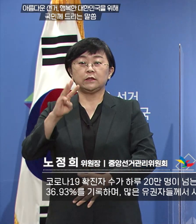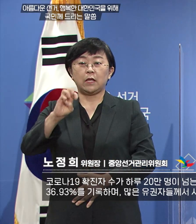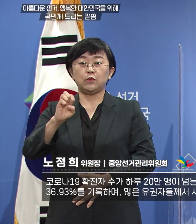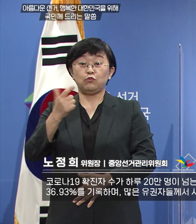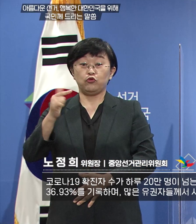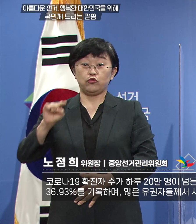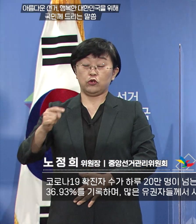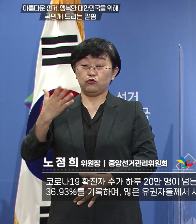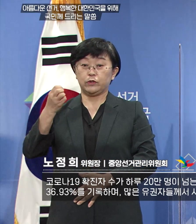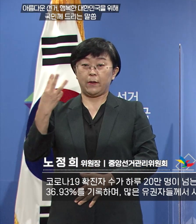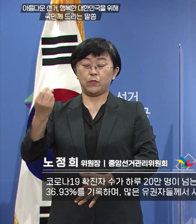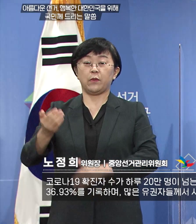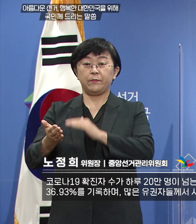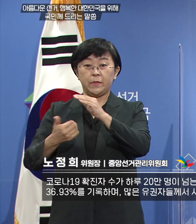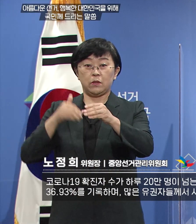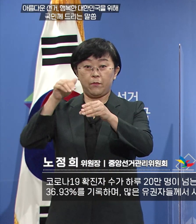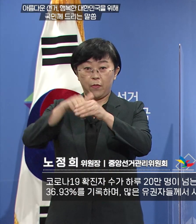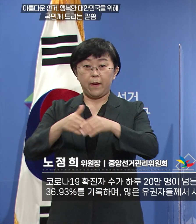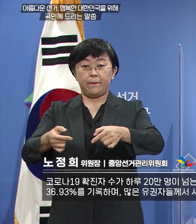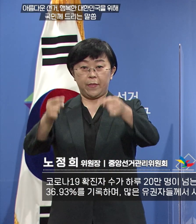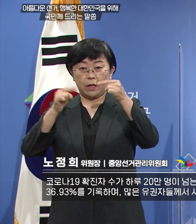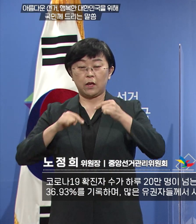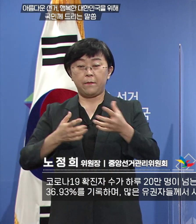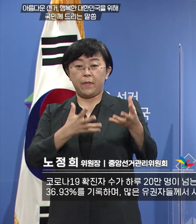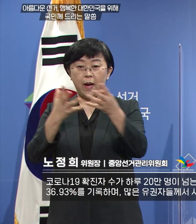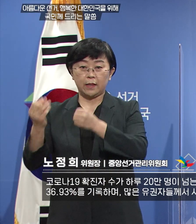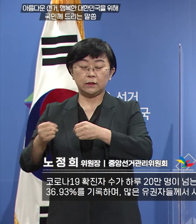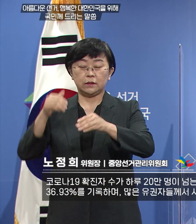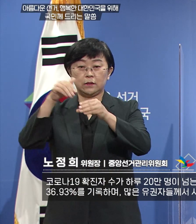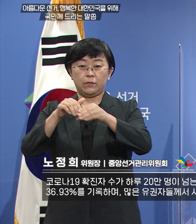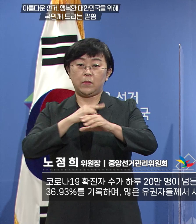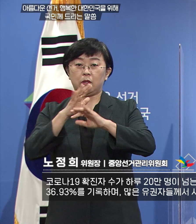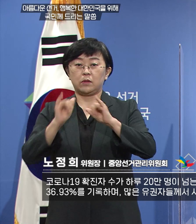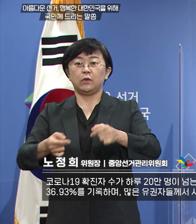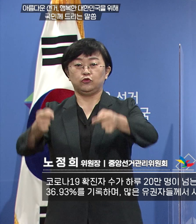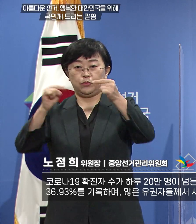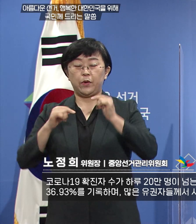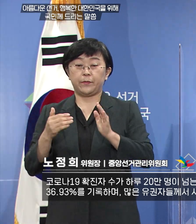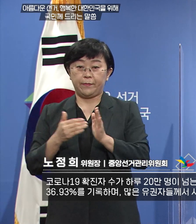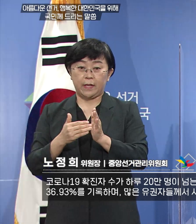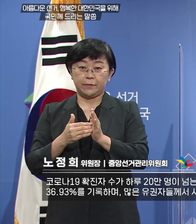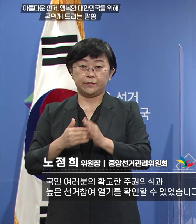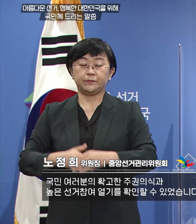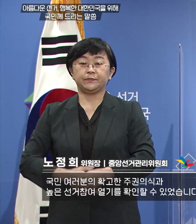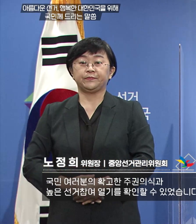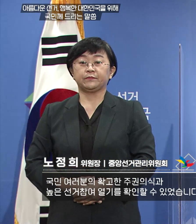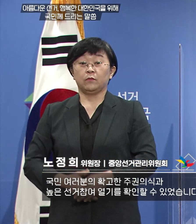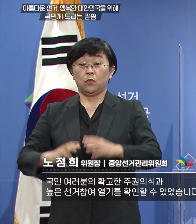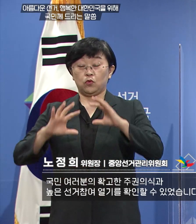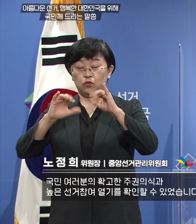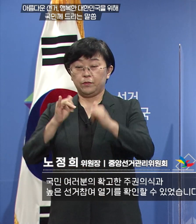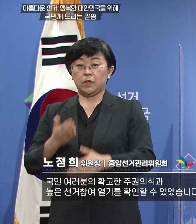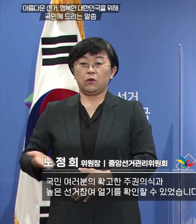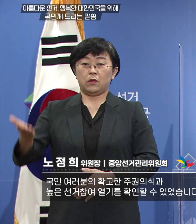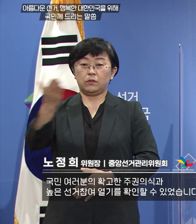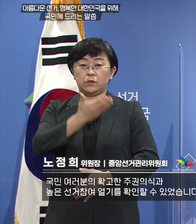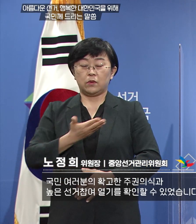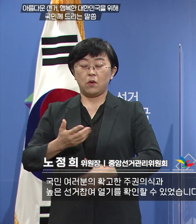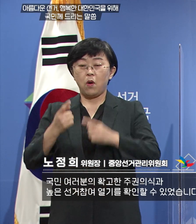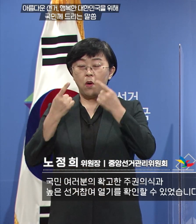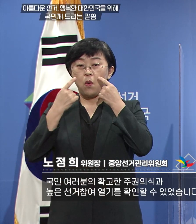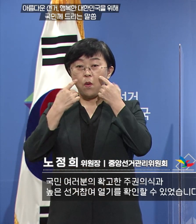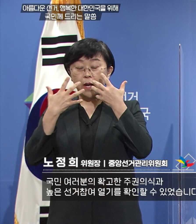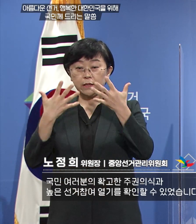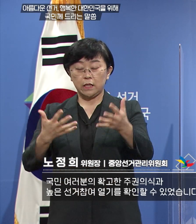36.93%를 기록하며 많은 유권자들께서 사전투표에 참여하셨습니다. 국민 여러분의 확고한